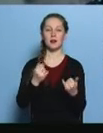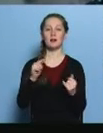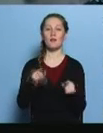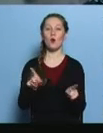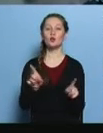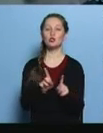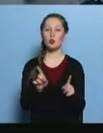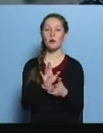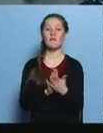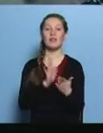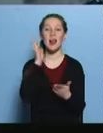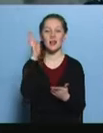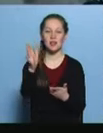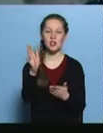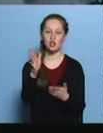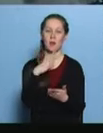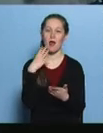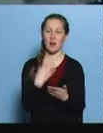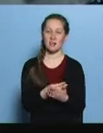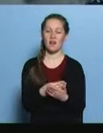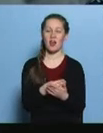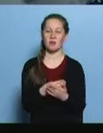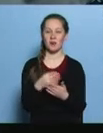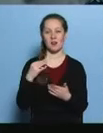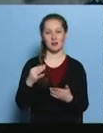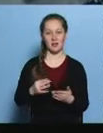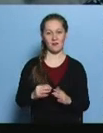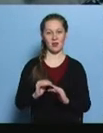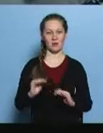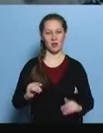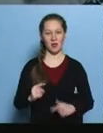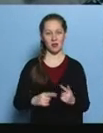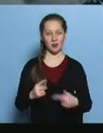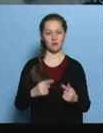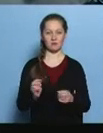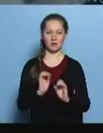дальнейшем своим сыновьям, внукам,